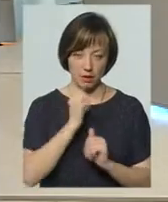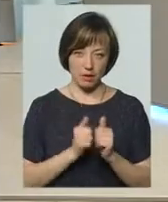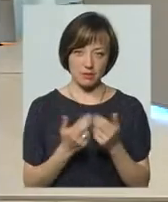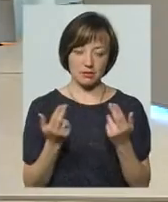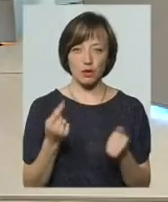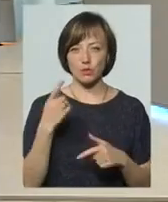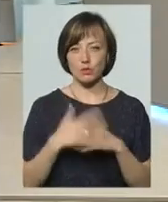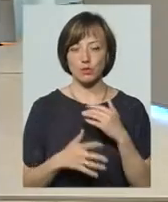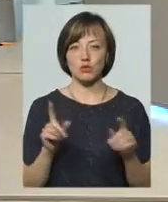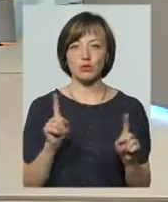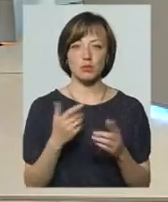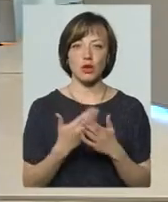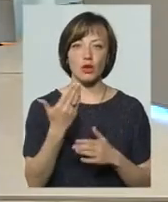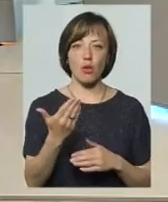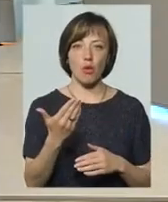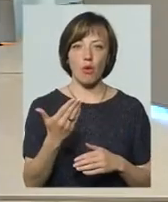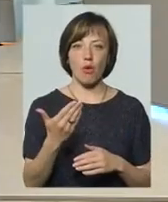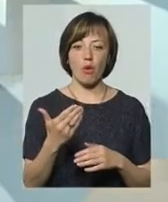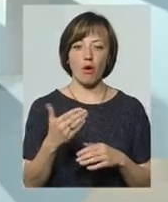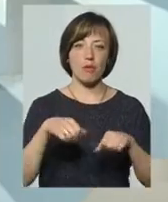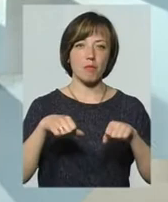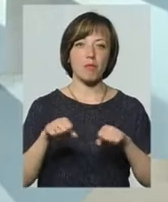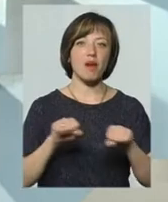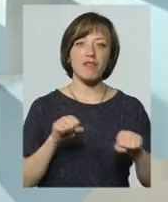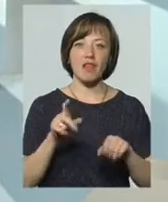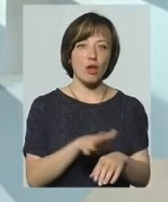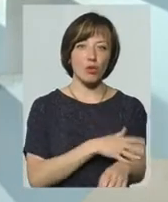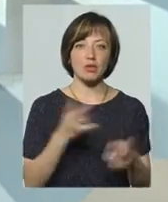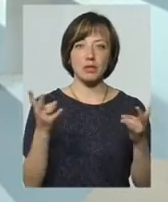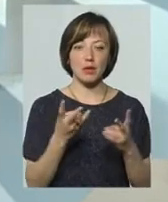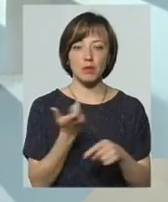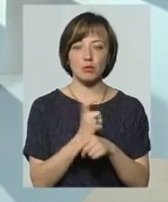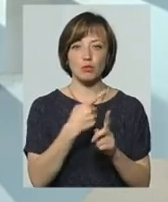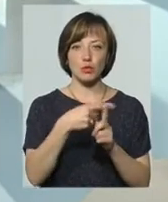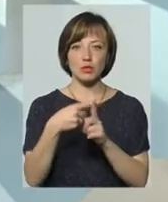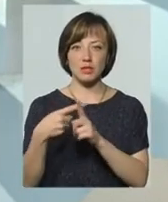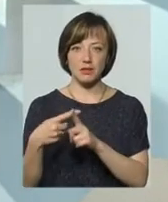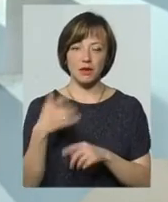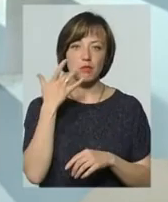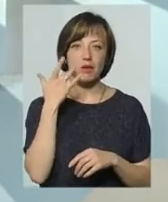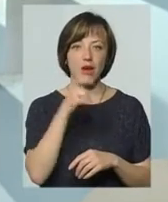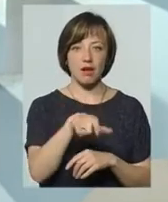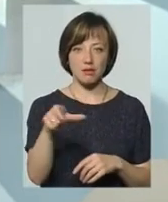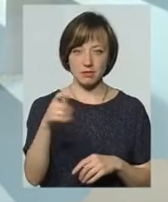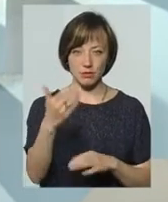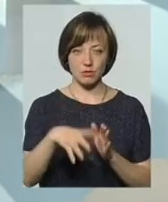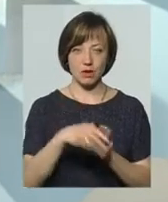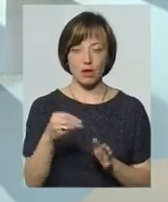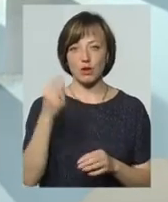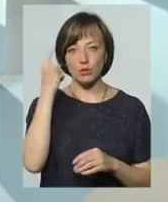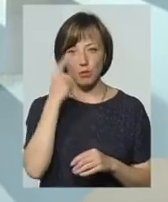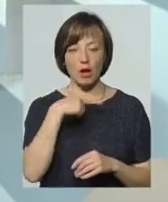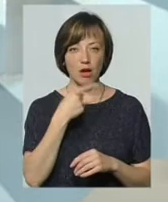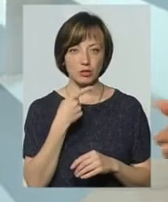Так, він розуміє, що його каденція, вона недовга, і тут треба більше плюсів, щоб йому ставили американці, які з нього голосують. Тому якщо він